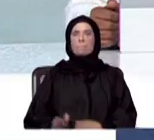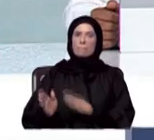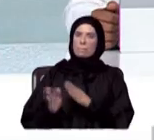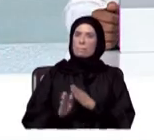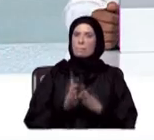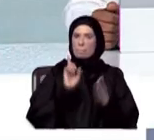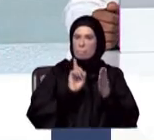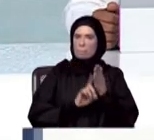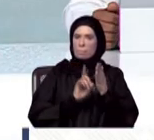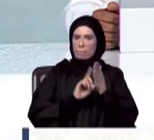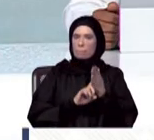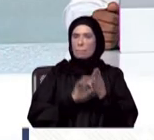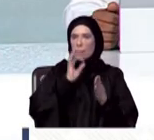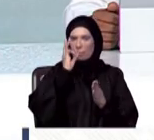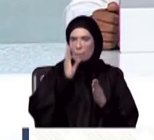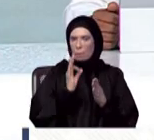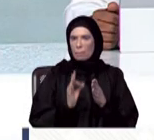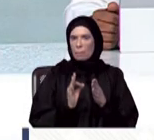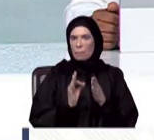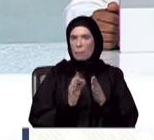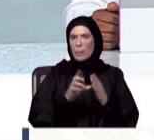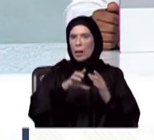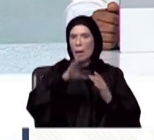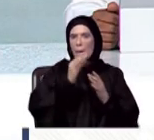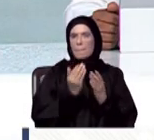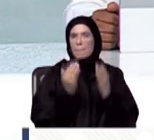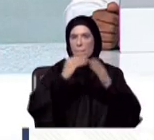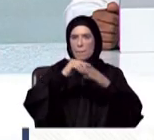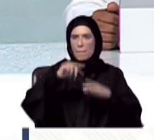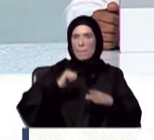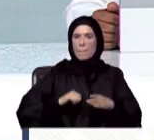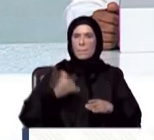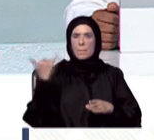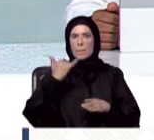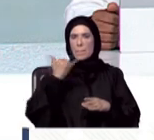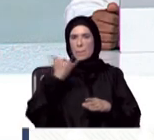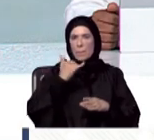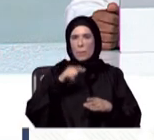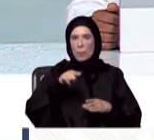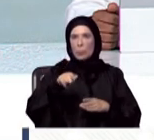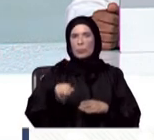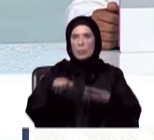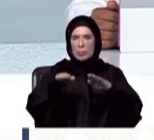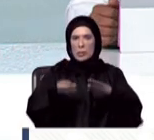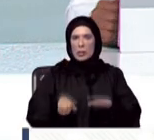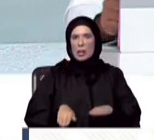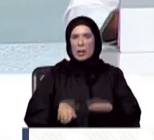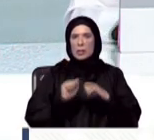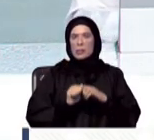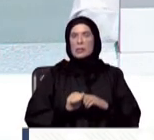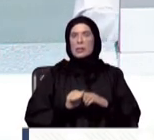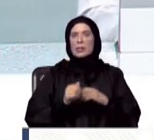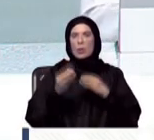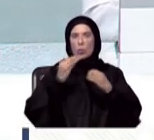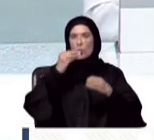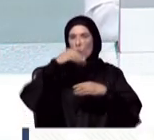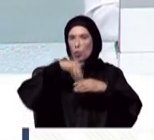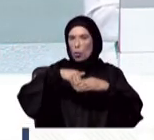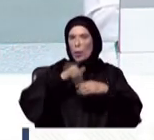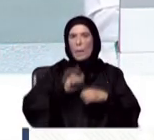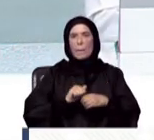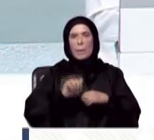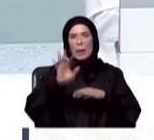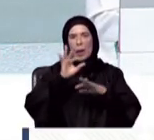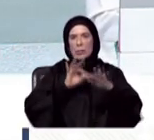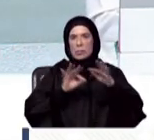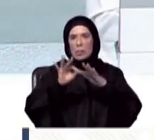الى ذلك اكدت الشعبه البرلمانيه لمملكه البحرين اهميه الدور الذي تطلع به المجالس التشريعيه في مجال